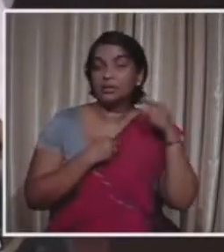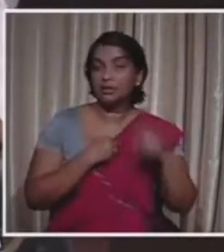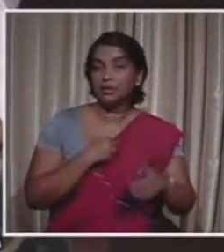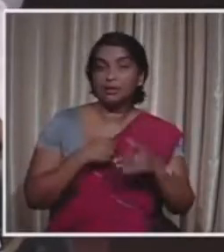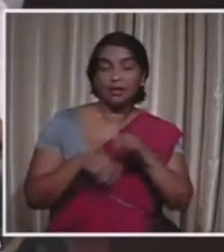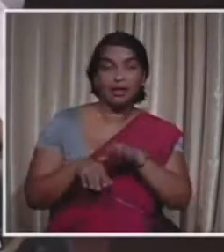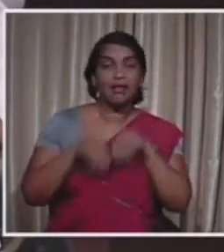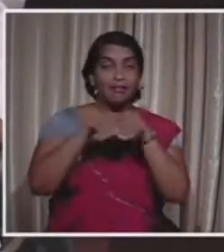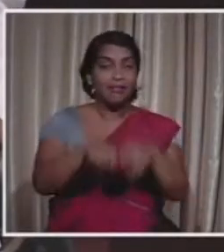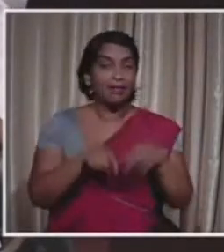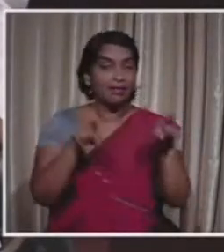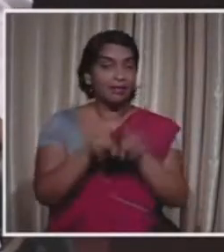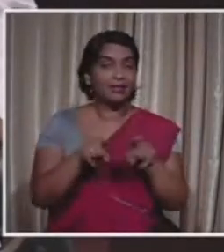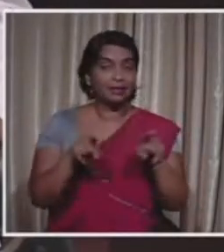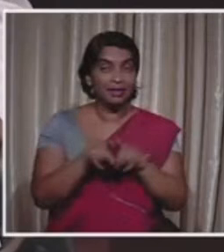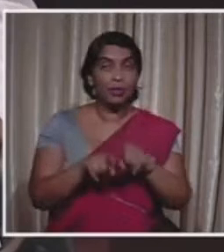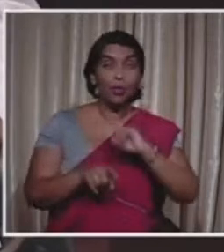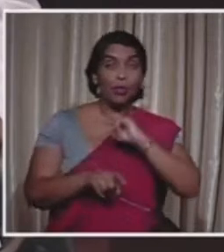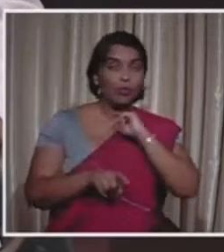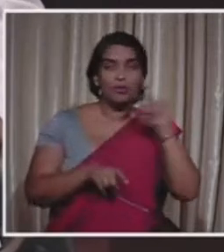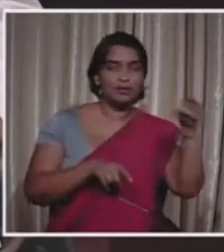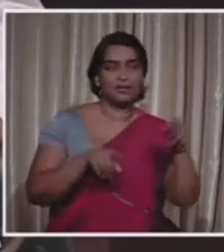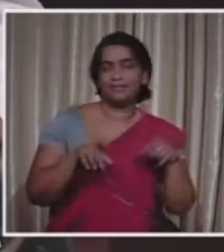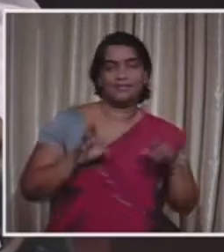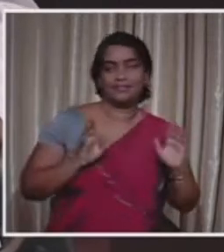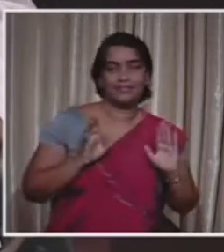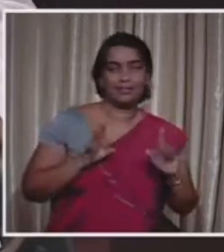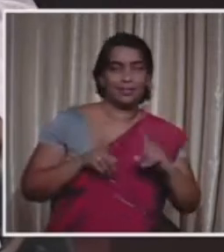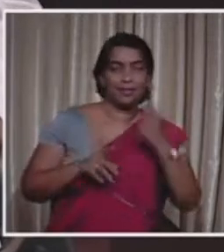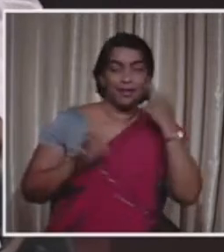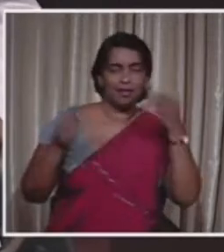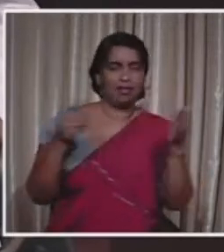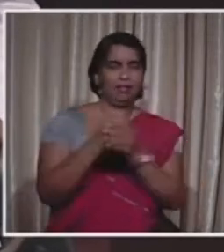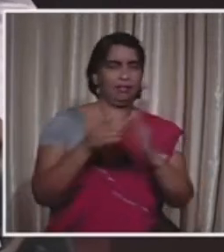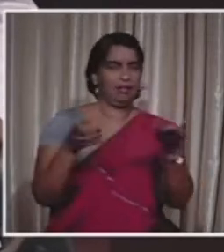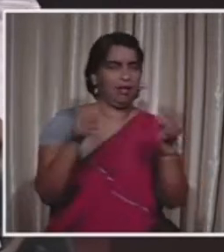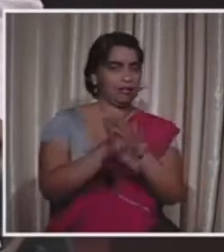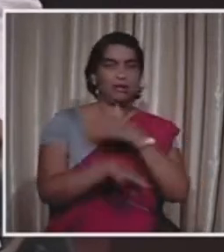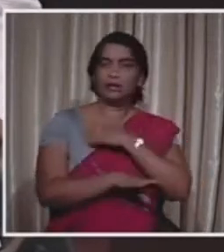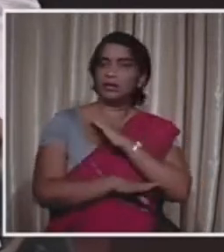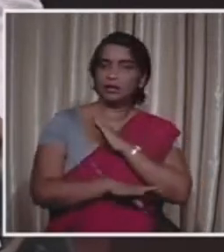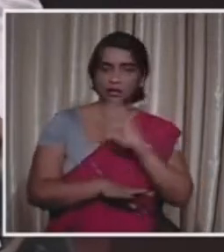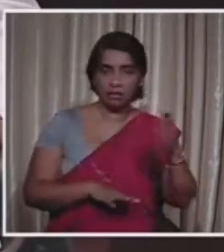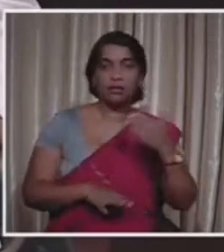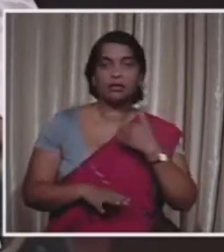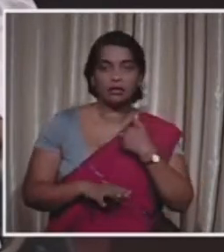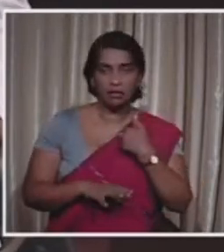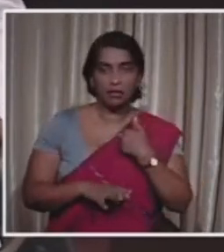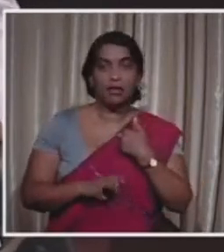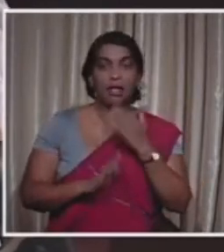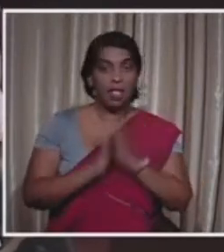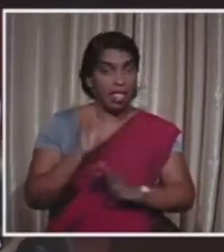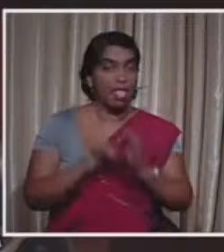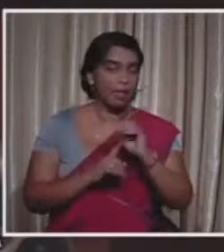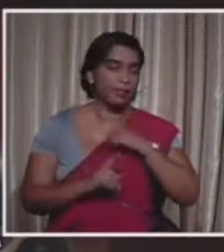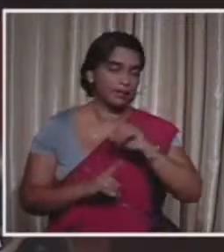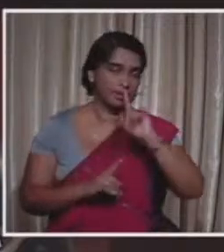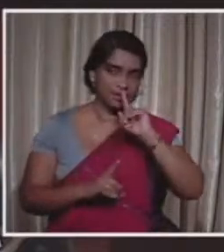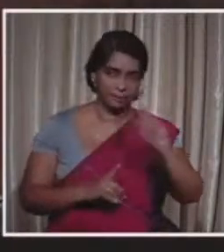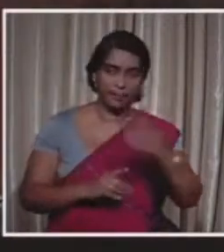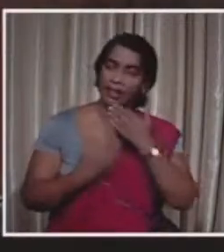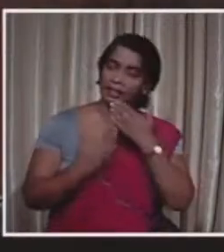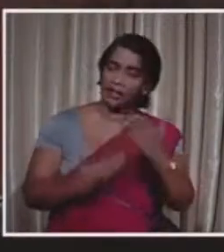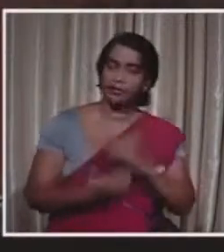කැංගරු කණ්ඩායම් කැංගරු උසාවිය ප්‍රයෝගී කරගෙන මේව වහන්න කටයුතු කරන්න එපයි කියලා මං ඇමතිවරයාගෙන් ඉල්ලීමක් කරනවා